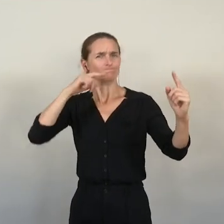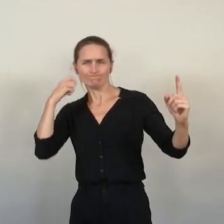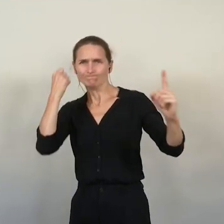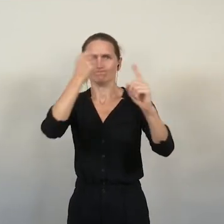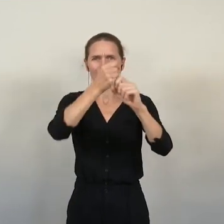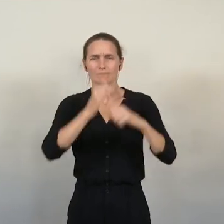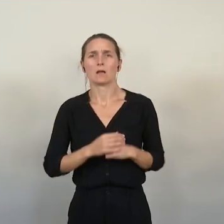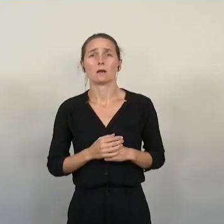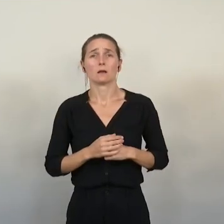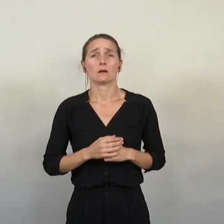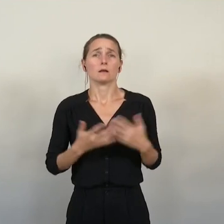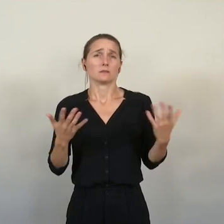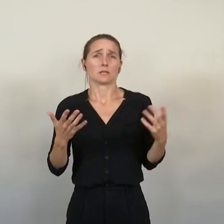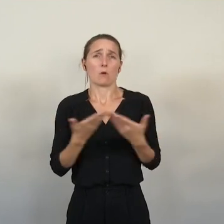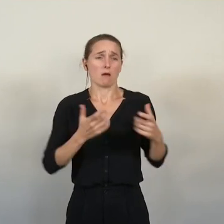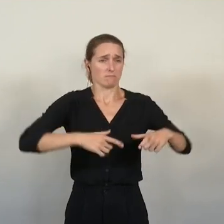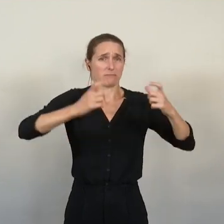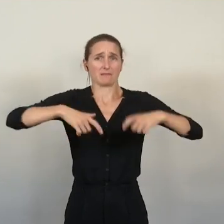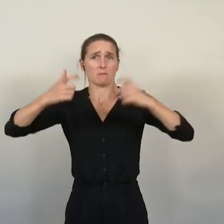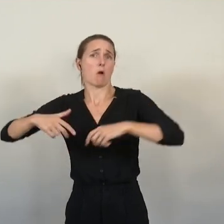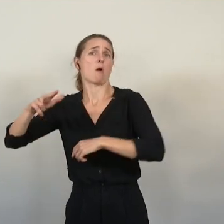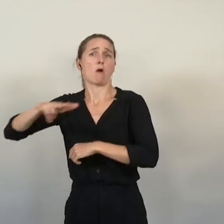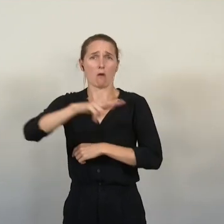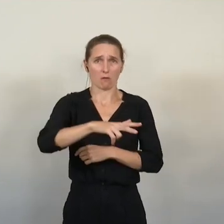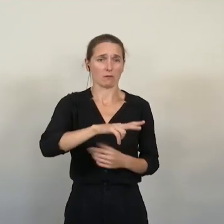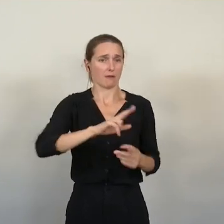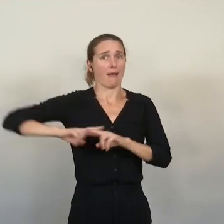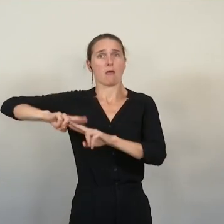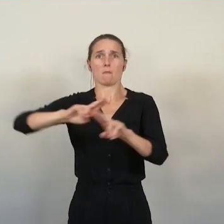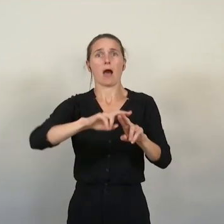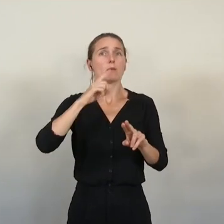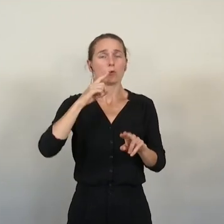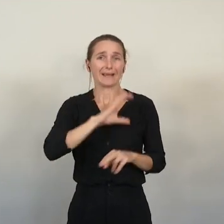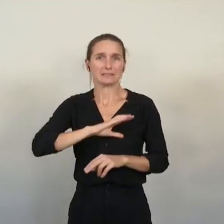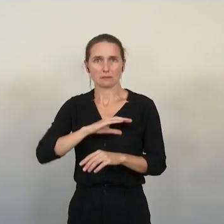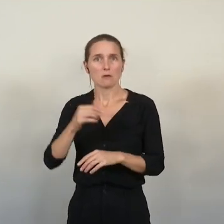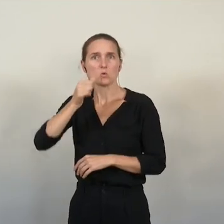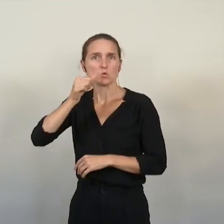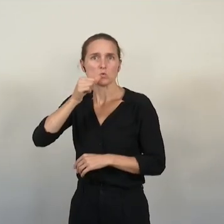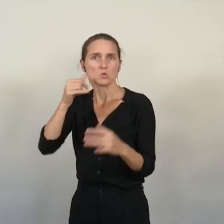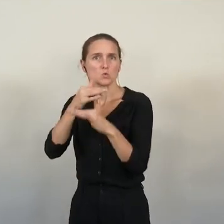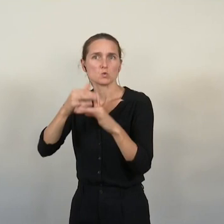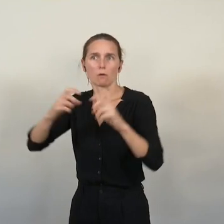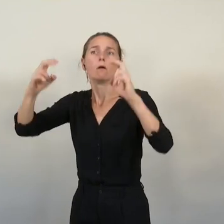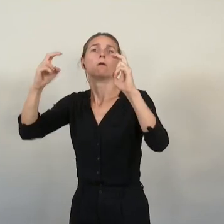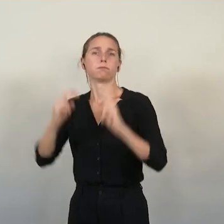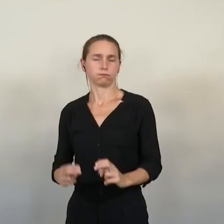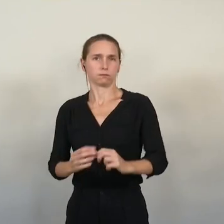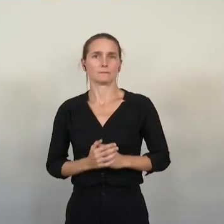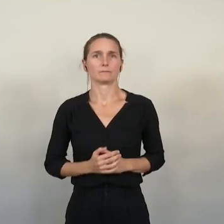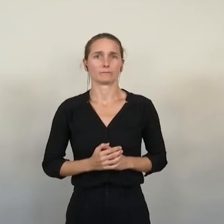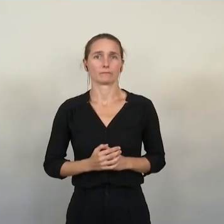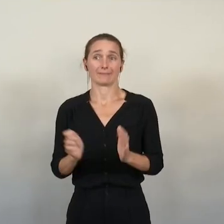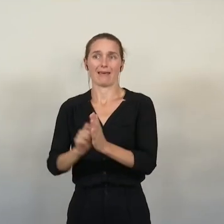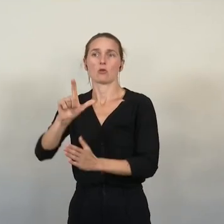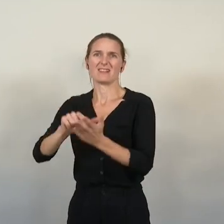logement au standard Bâtiment Basse Consommation d'ici 20050 la ville de Grenoble dans le cadre du bouclier social et